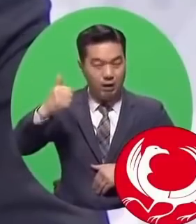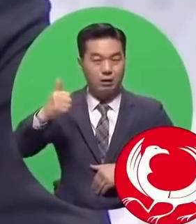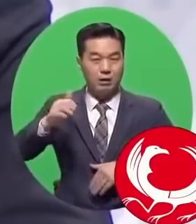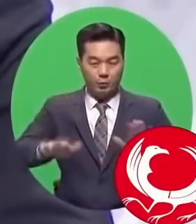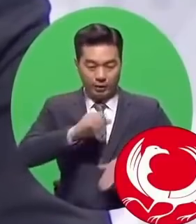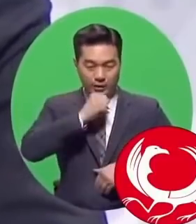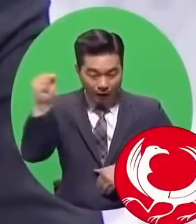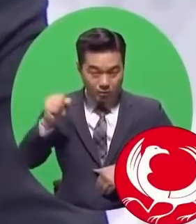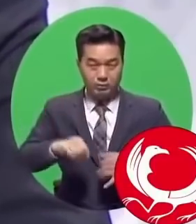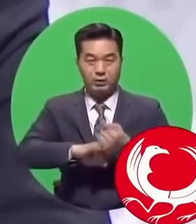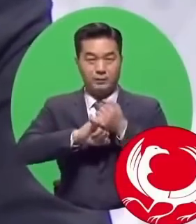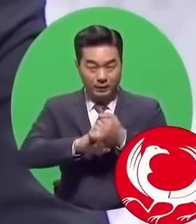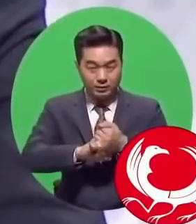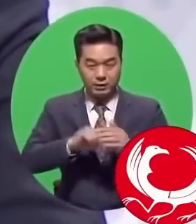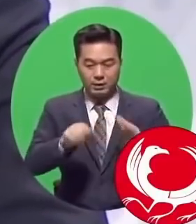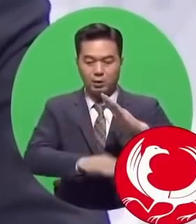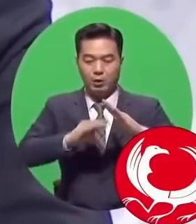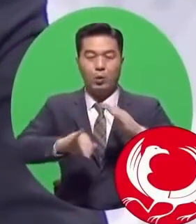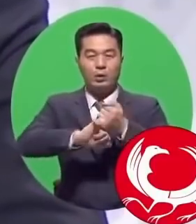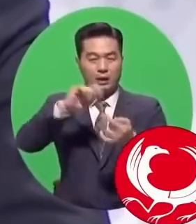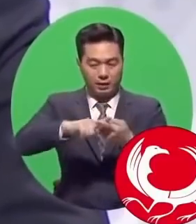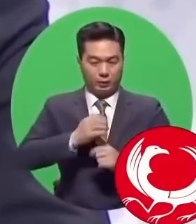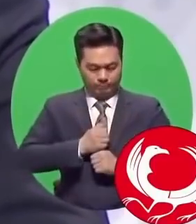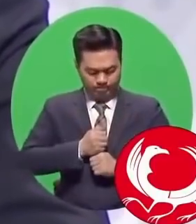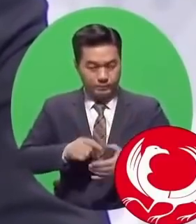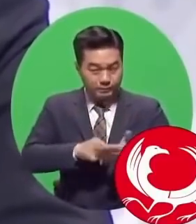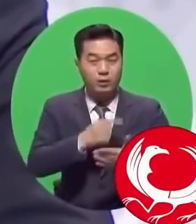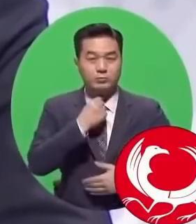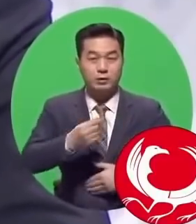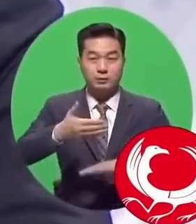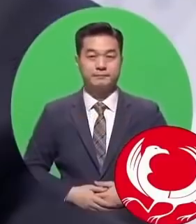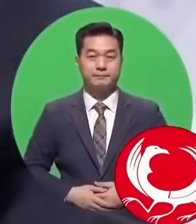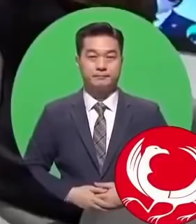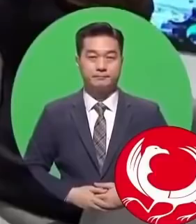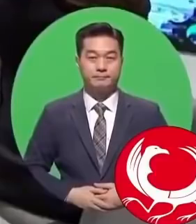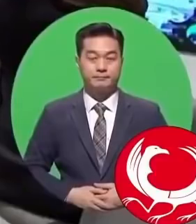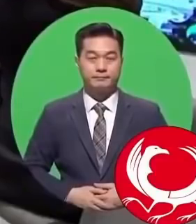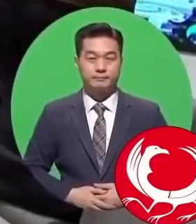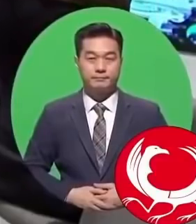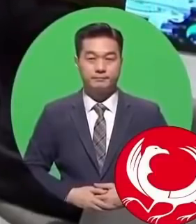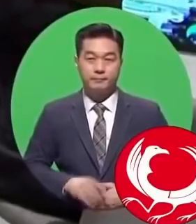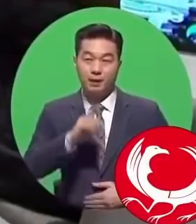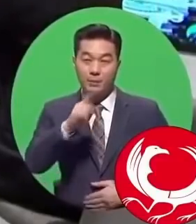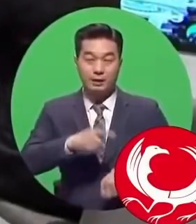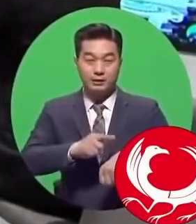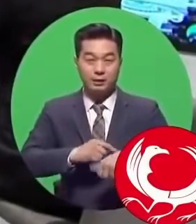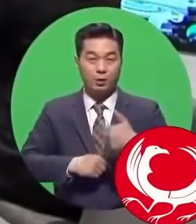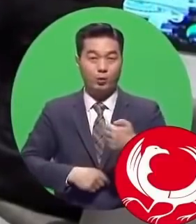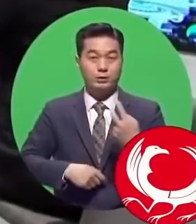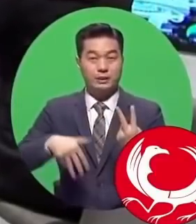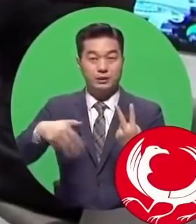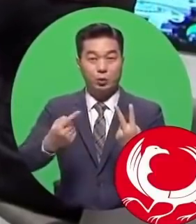당선돼서 반드시 이 공약을 지키겠습니다. 감사합니다. 발언하실 수 있는 시간이 52초